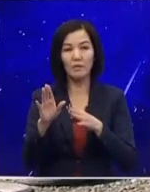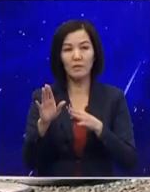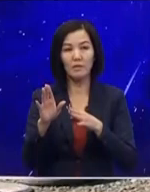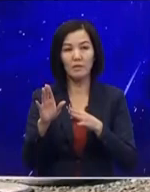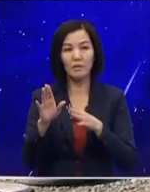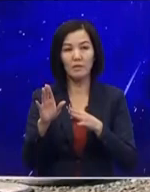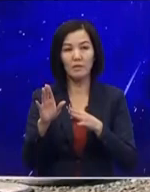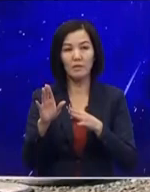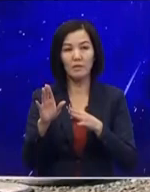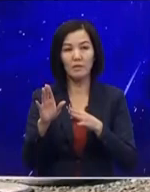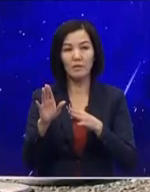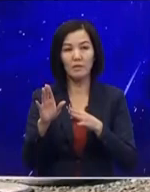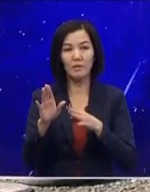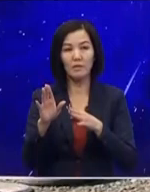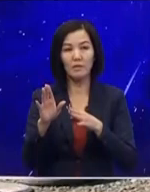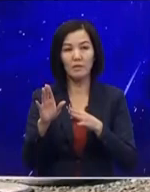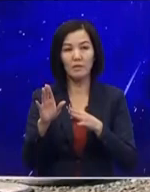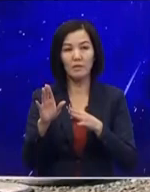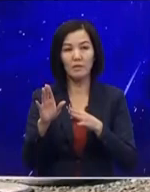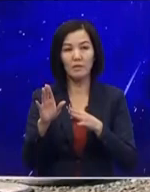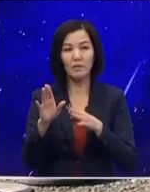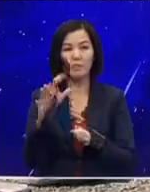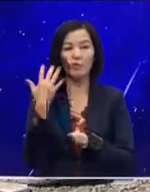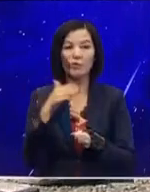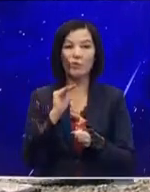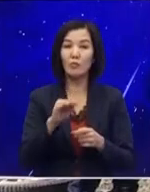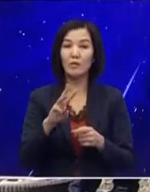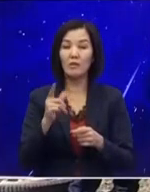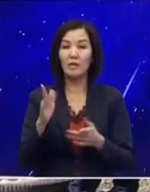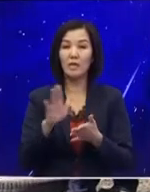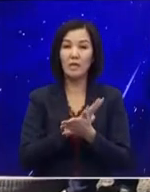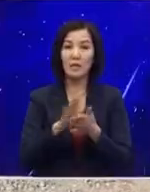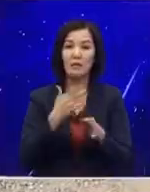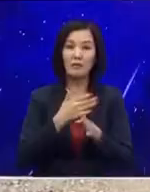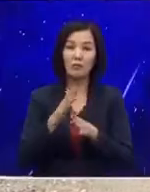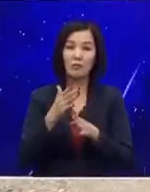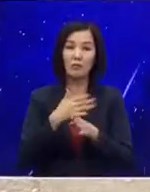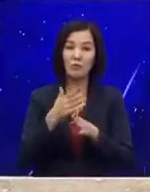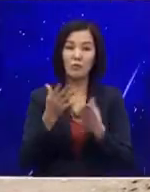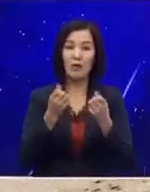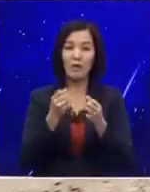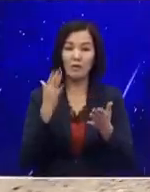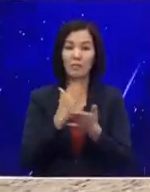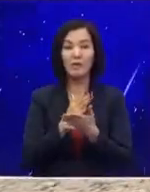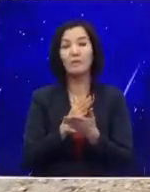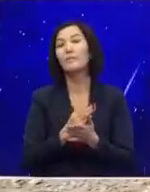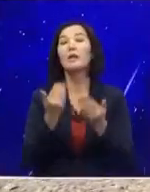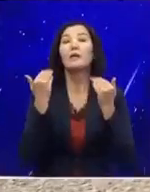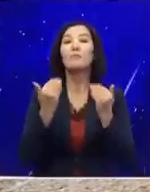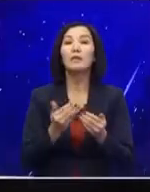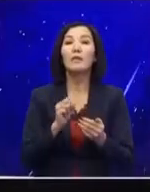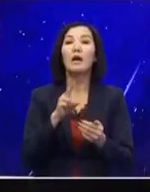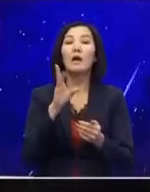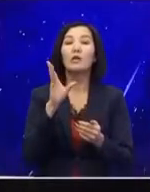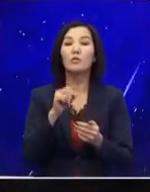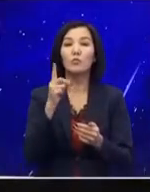бар. Қайтарымсыз 550 мың теңге ақшалай сондай алынғандар бар ішінде. Жалпы биыл Ақсу аудандық пробация қызметі